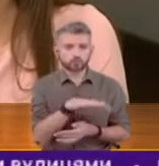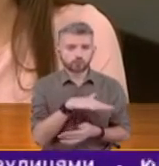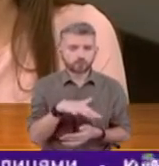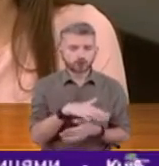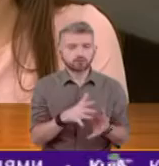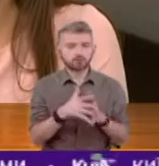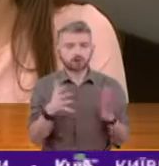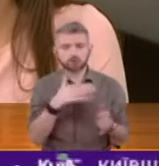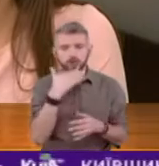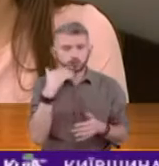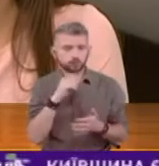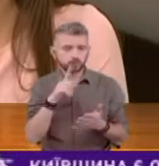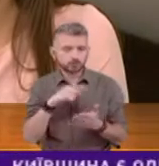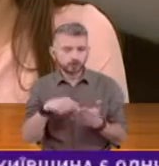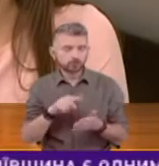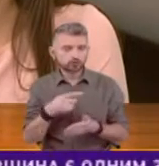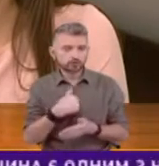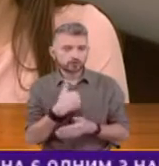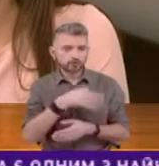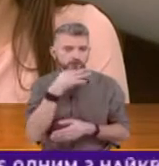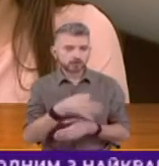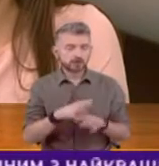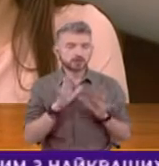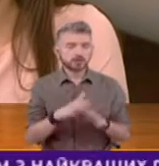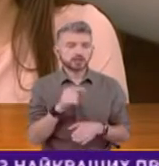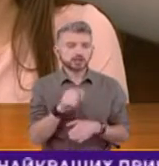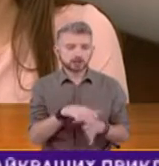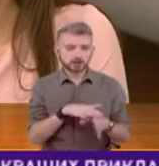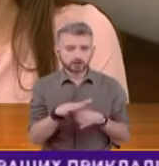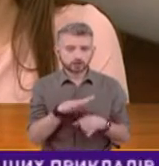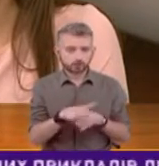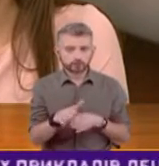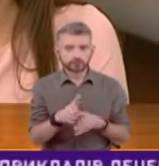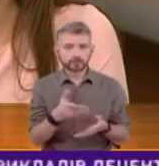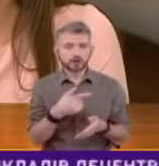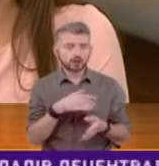велика кількість питань. Чому? Я вже сказав, тому що ми тільки її реалізовуємо,